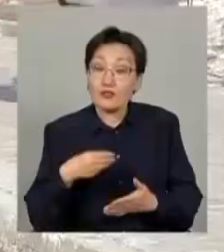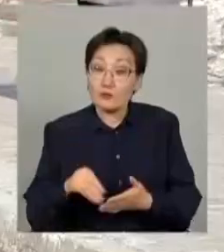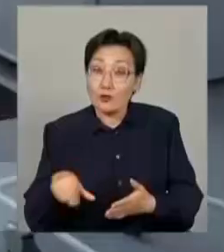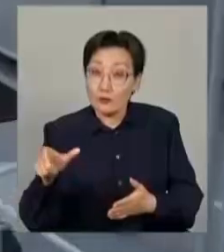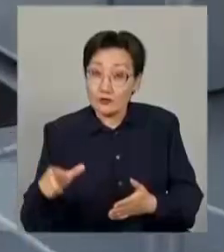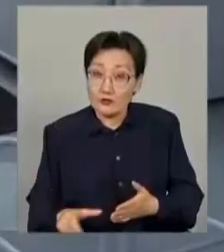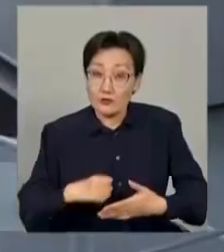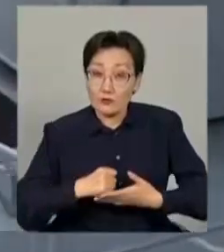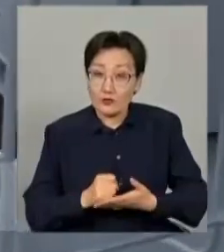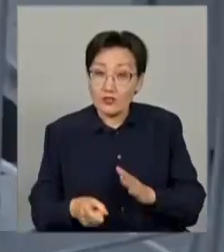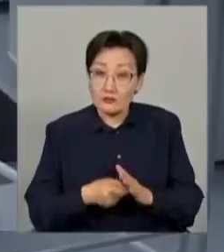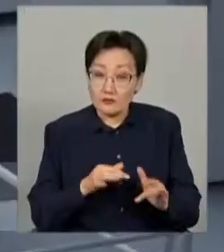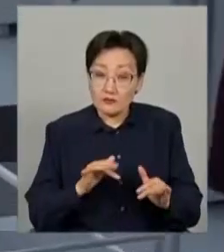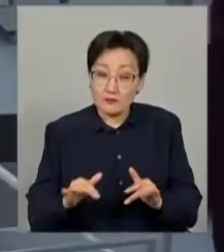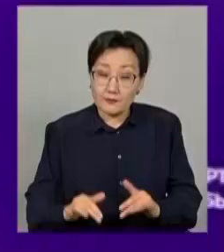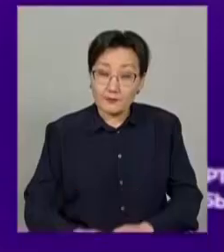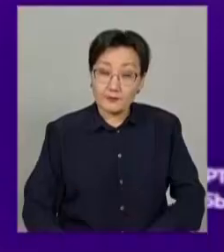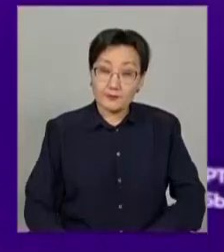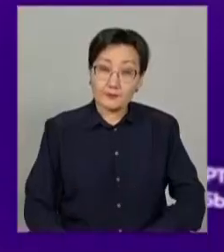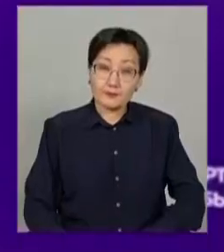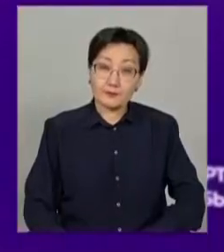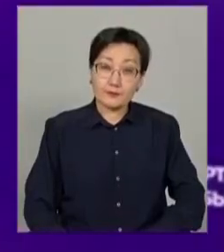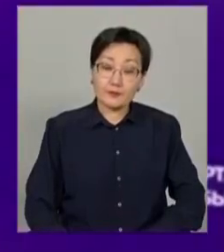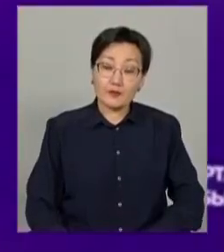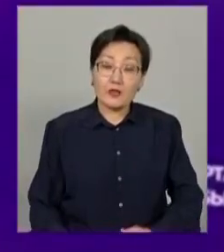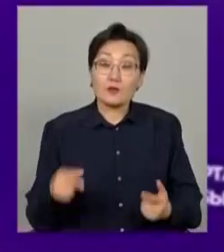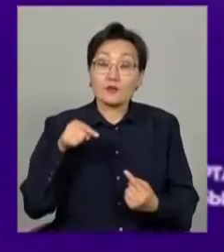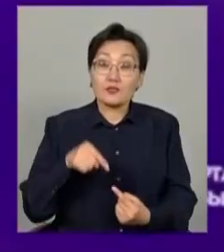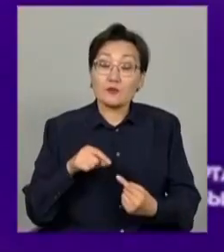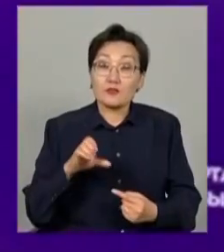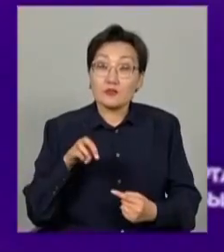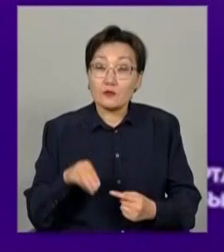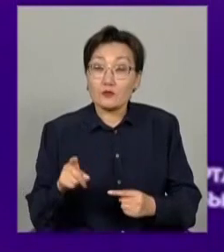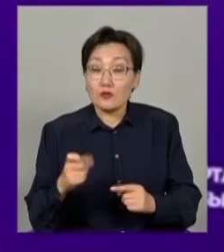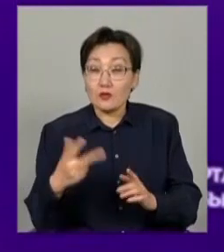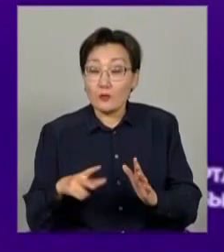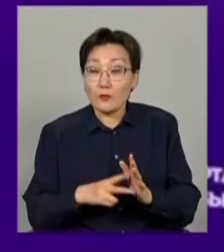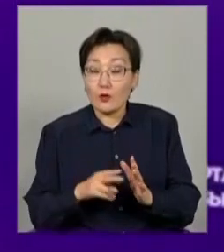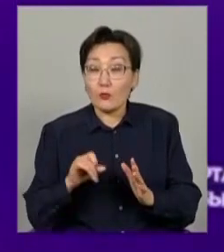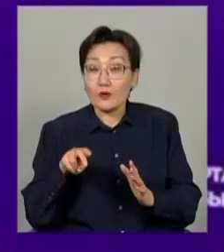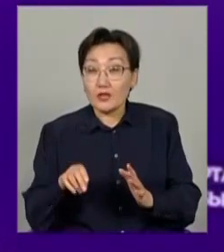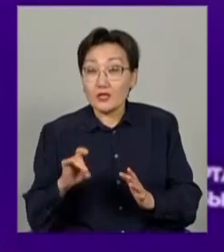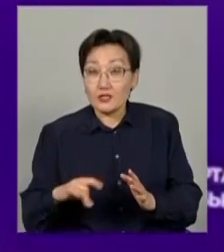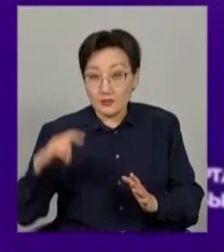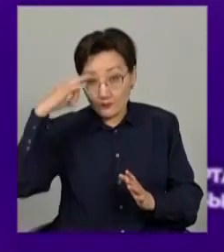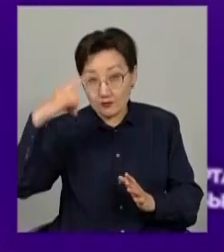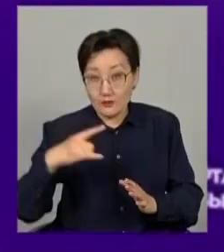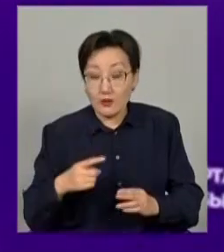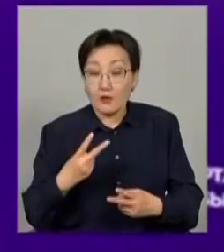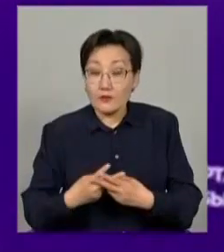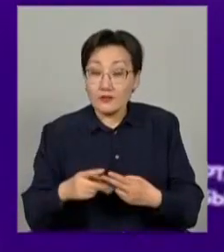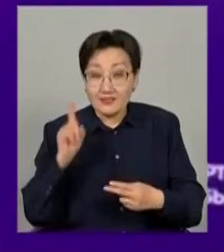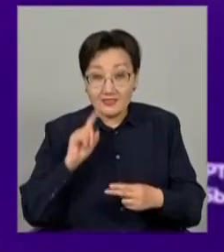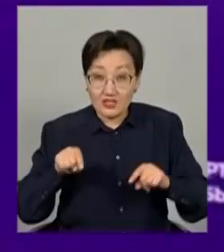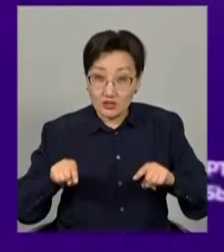покупательницы установит следствие. В соответствии со статьей 128 УПК РК, женщины водворены в изолятор